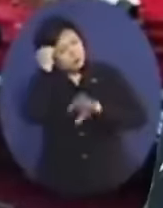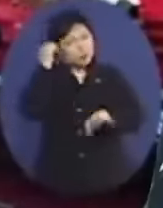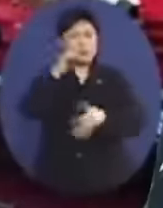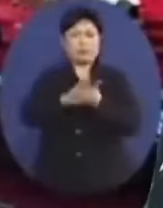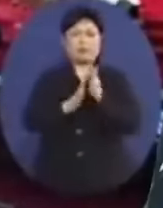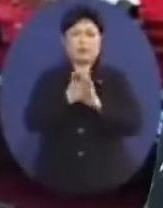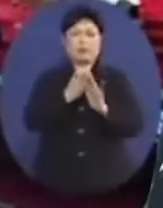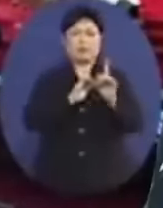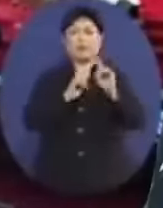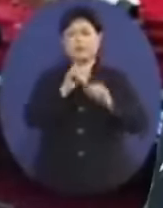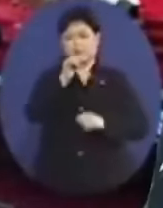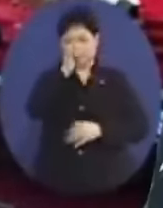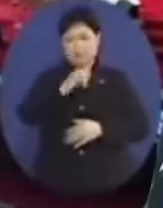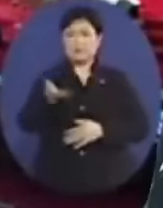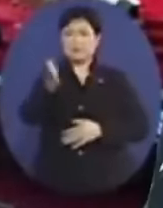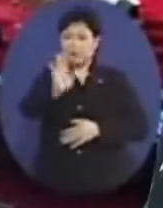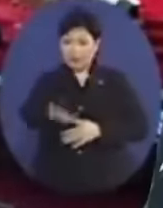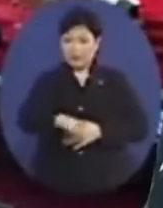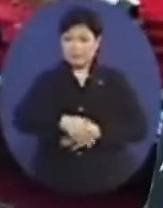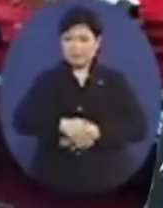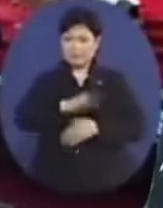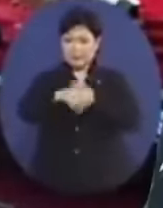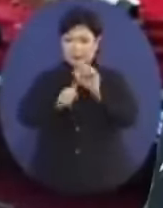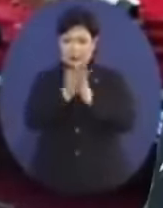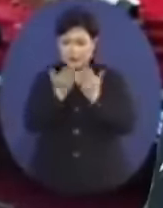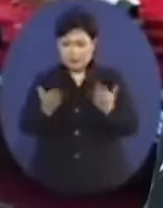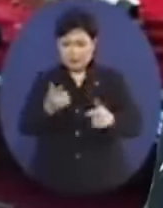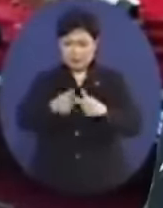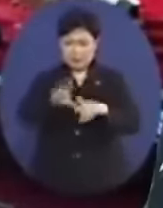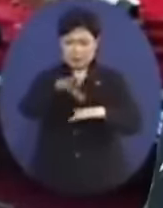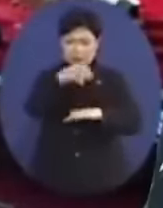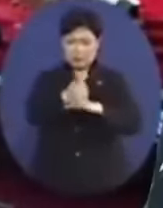말하셨습니다 그러나 성에는